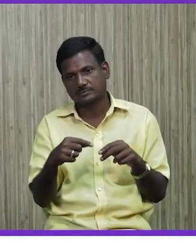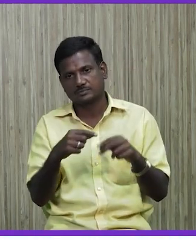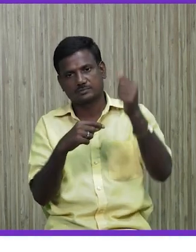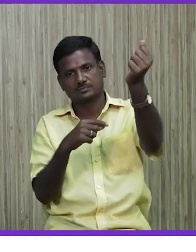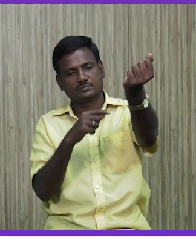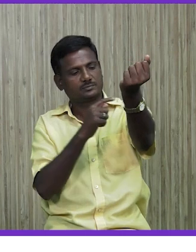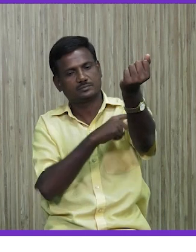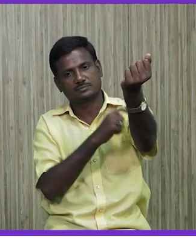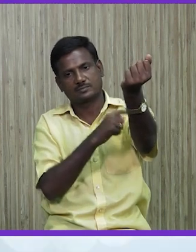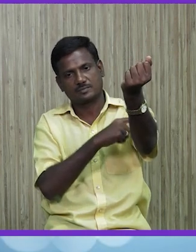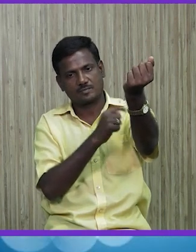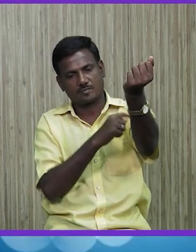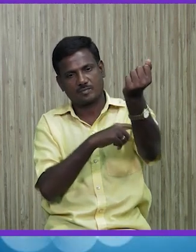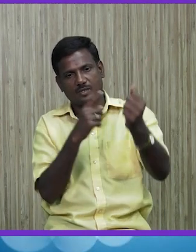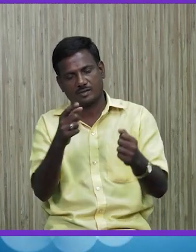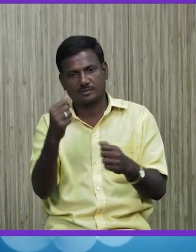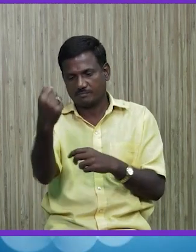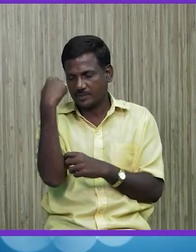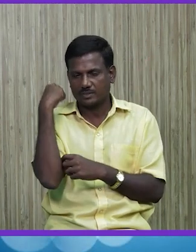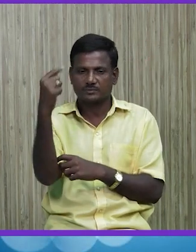உலங்கையை மடக்கும்acun